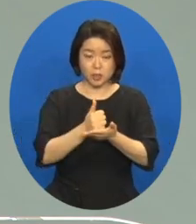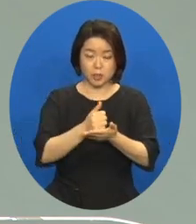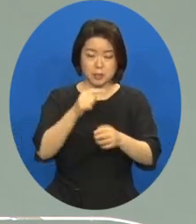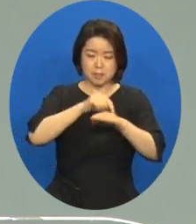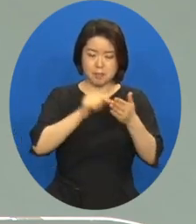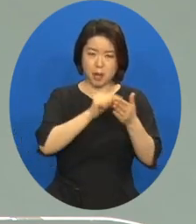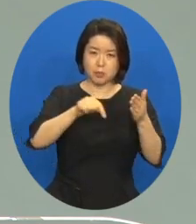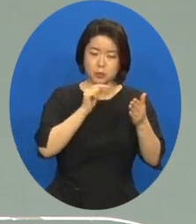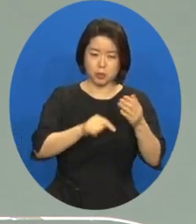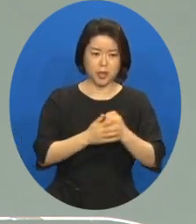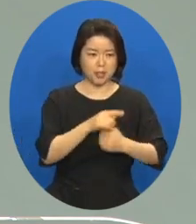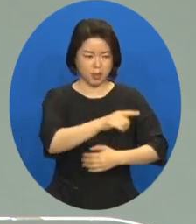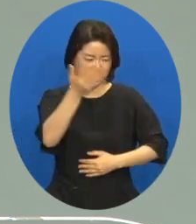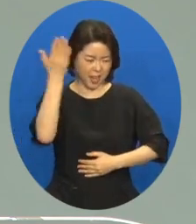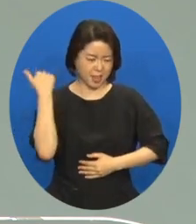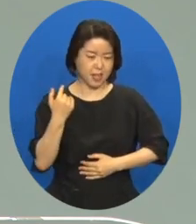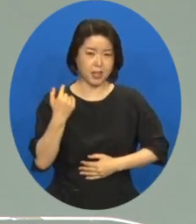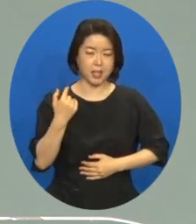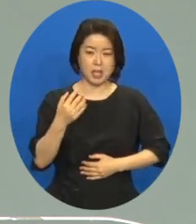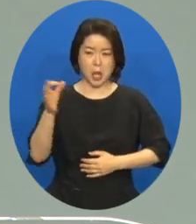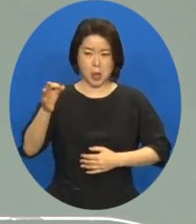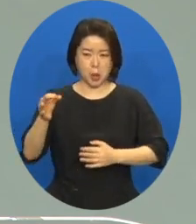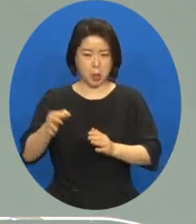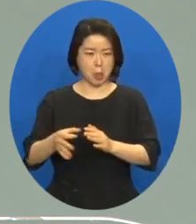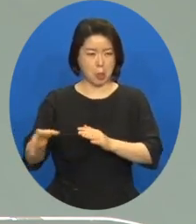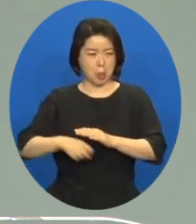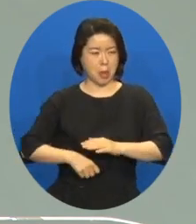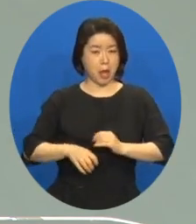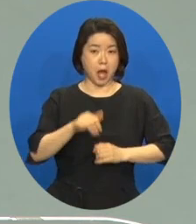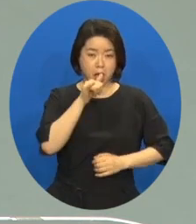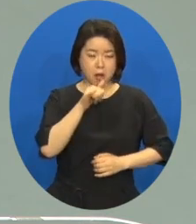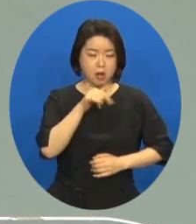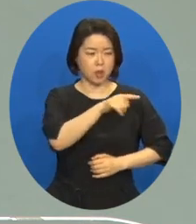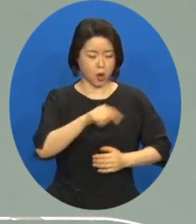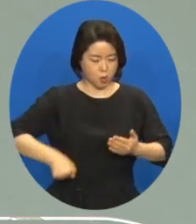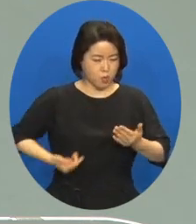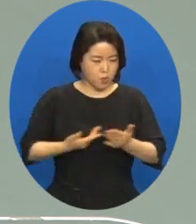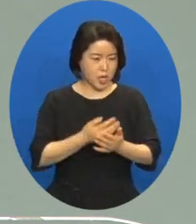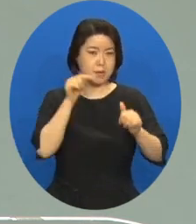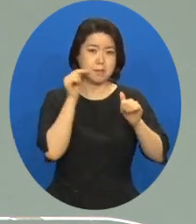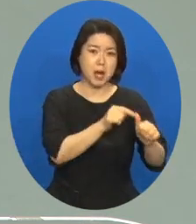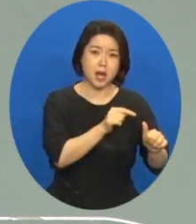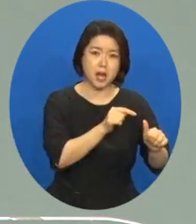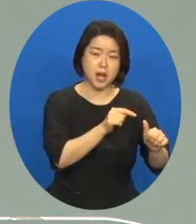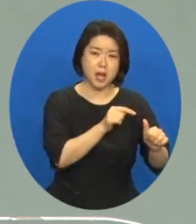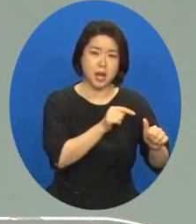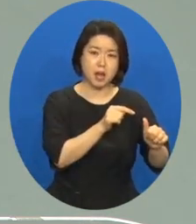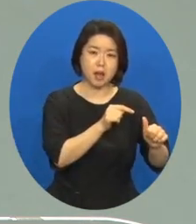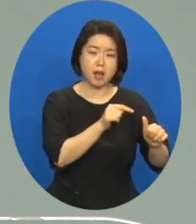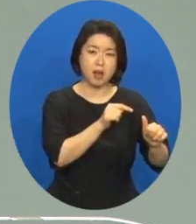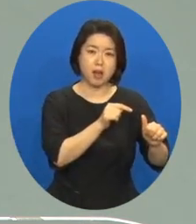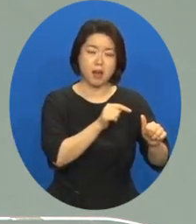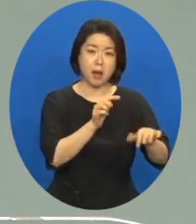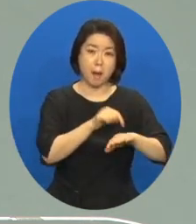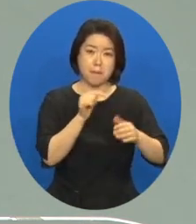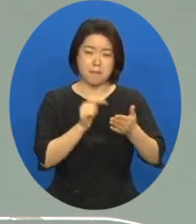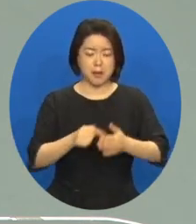너 남의 돈 띄워먹은 거 너 회개해, 성령께서 회개하라고